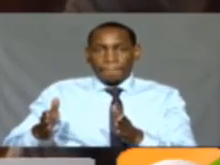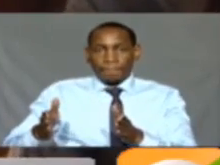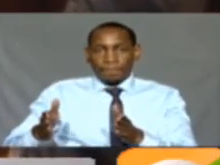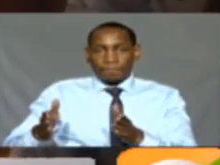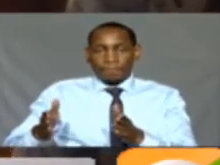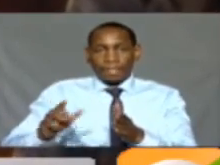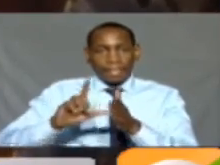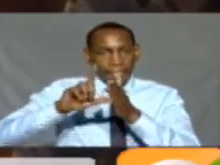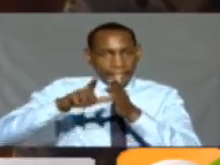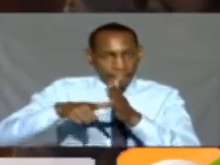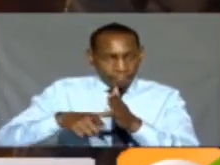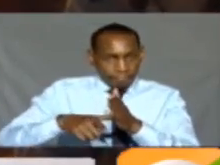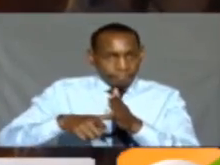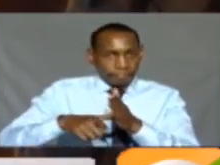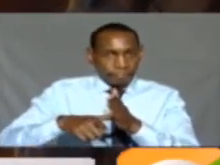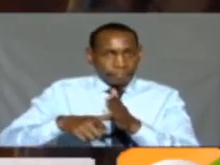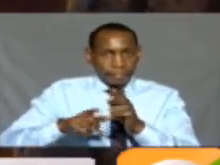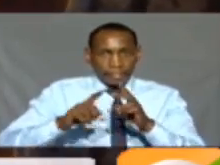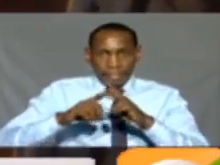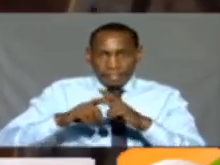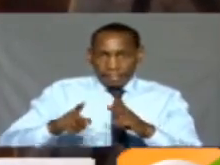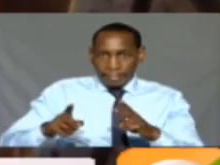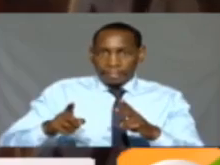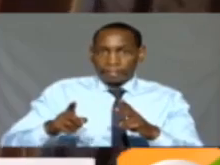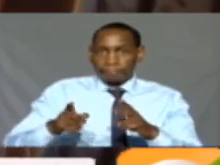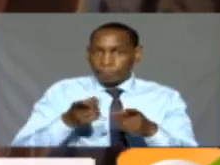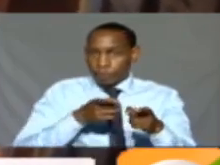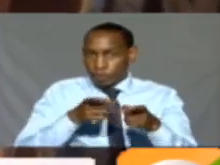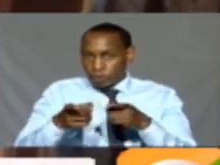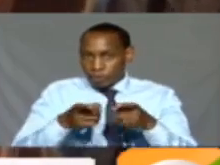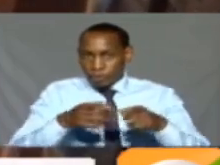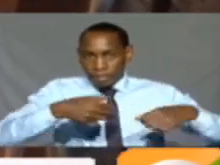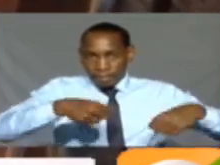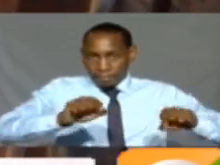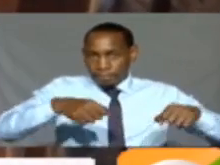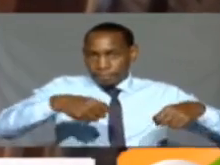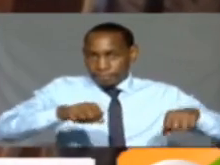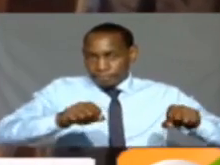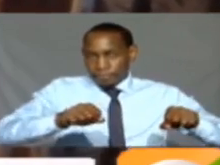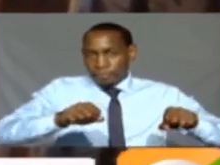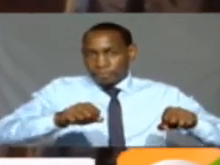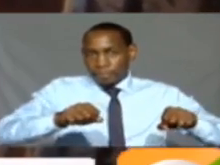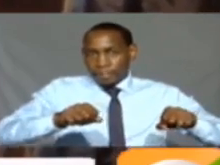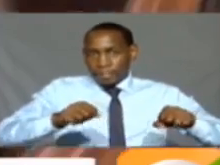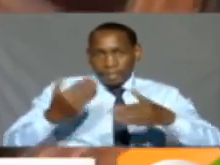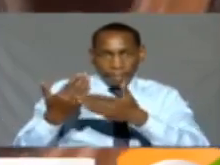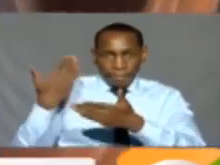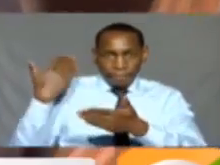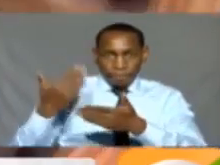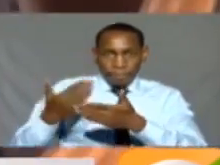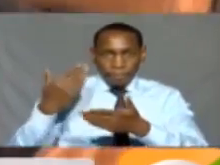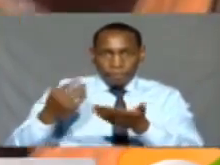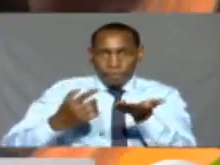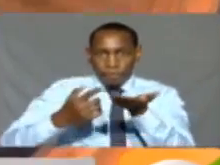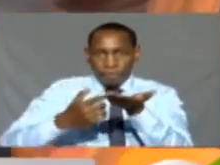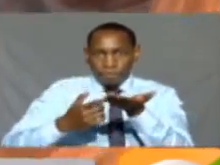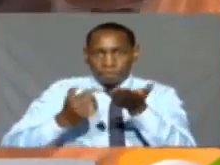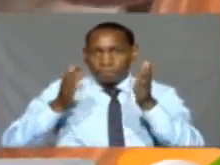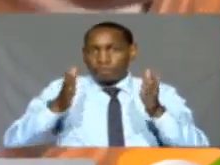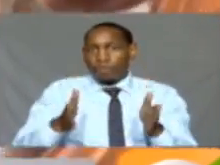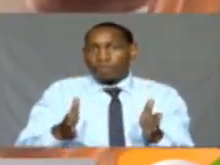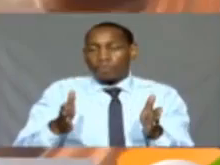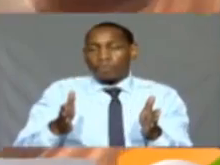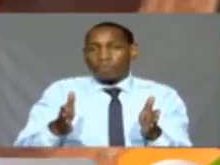nikawa sasa naanza kushikilia pikipiki ili asamani ilikuwa ya wasungu.